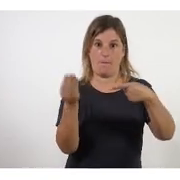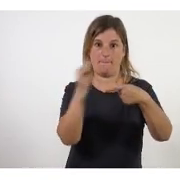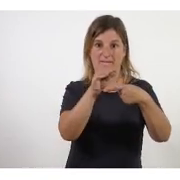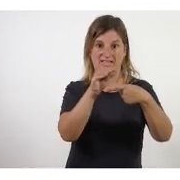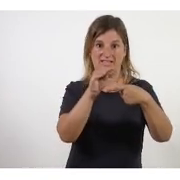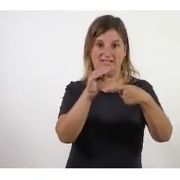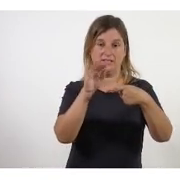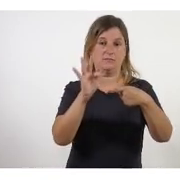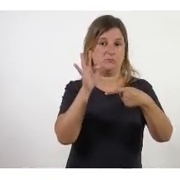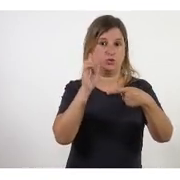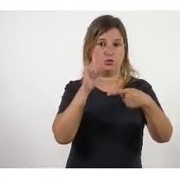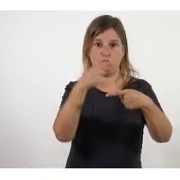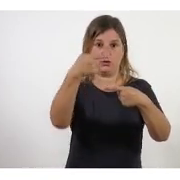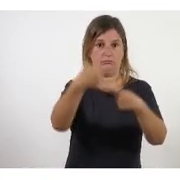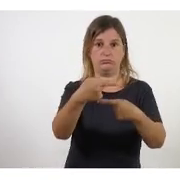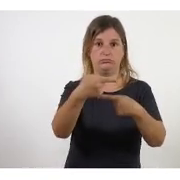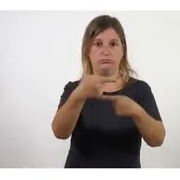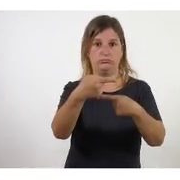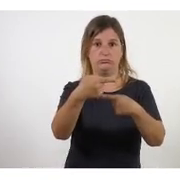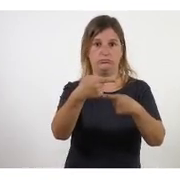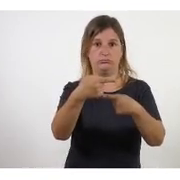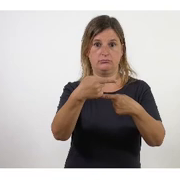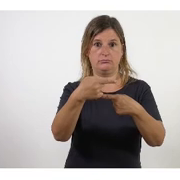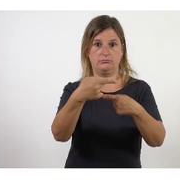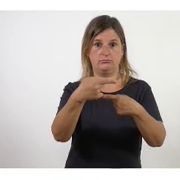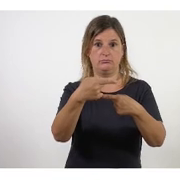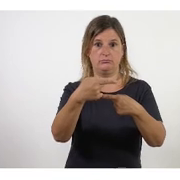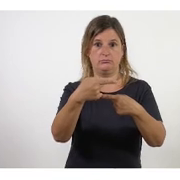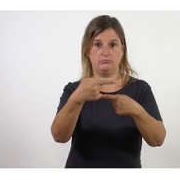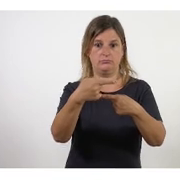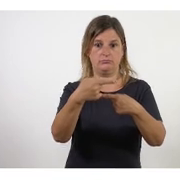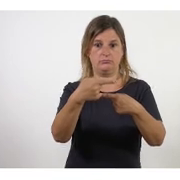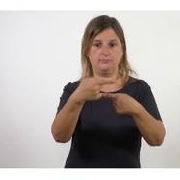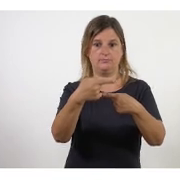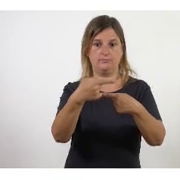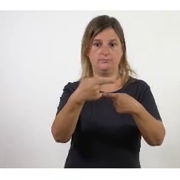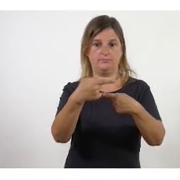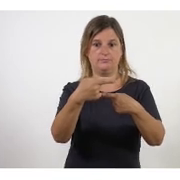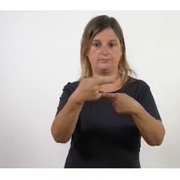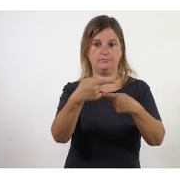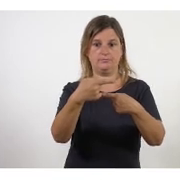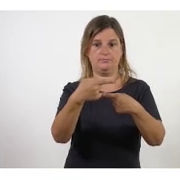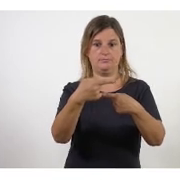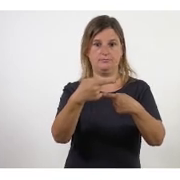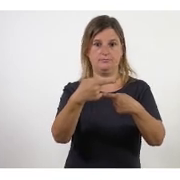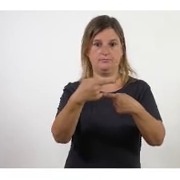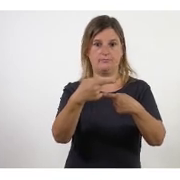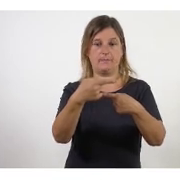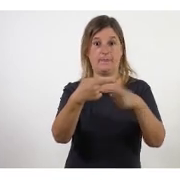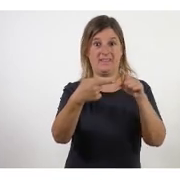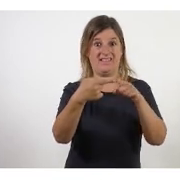tindrà el mateix tractament, no? D'àudio, de volum i tot, que la pista de música. Sobre aquesta pista de